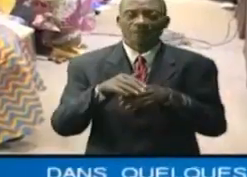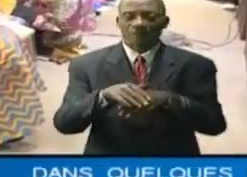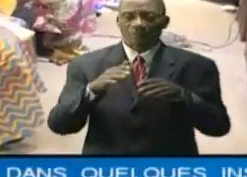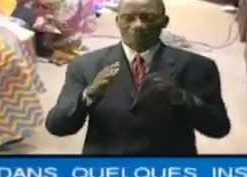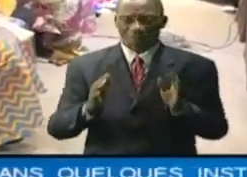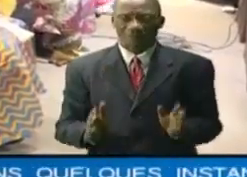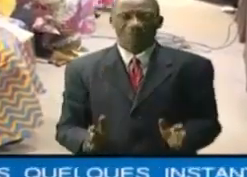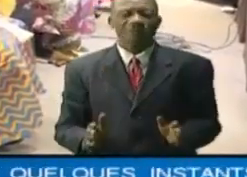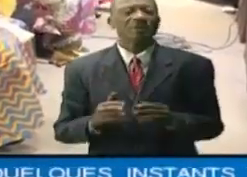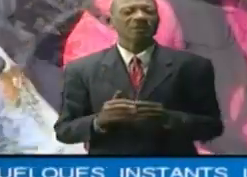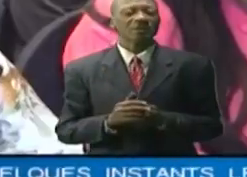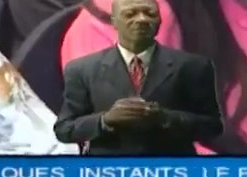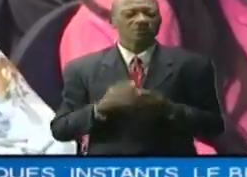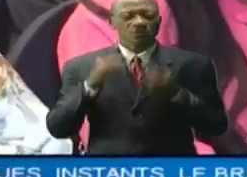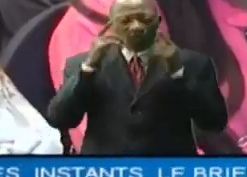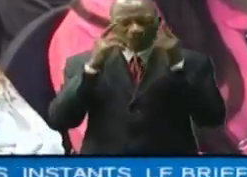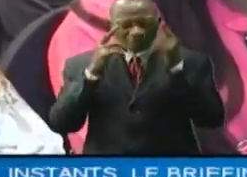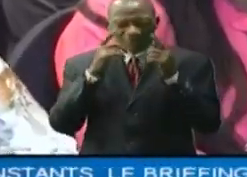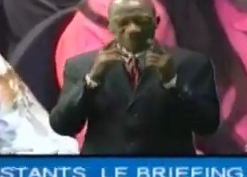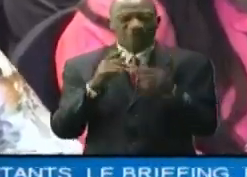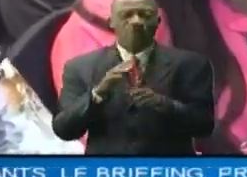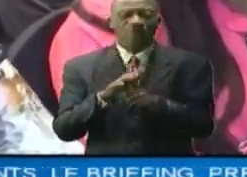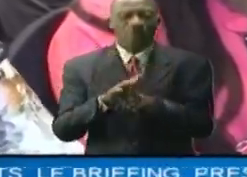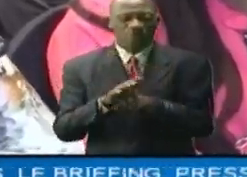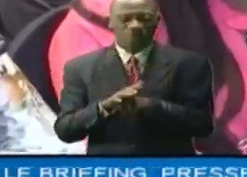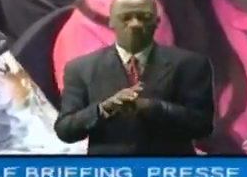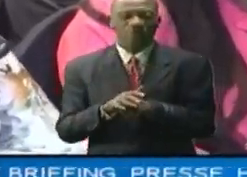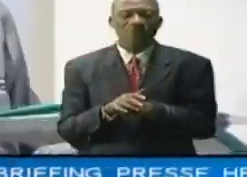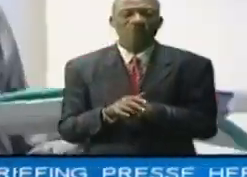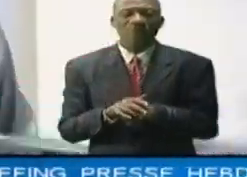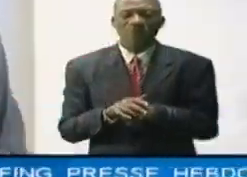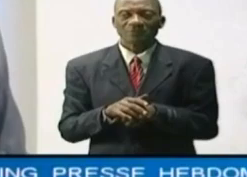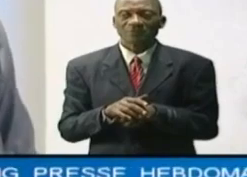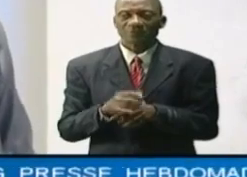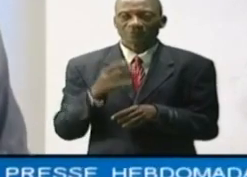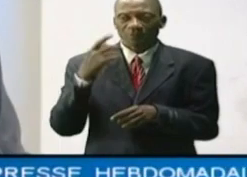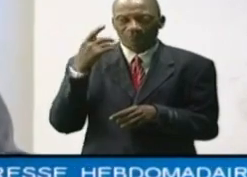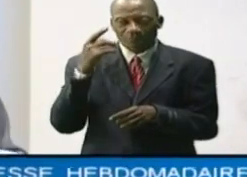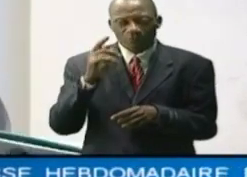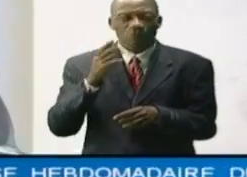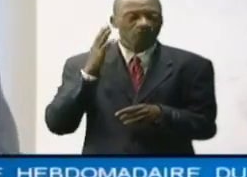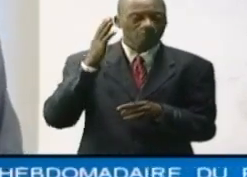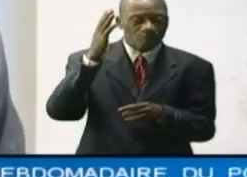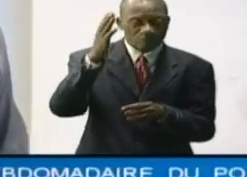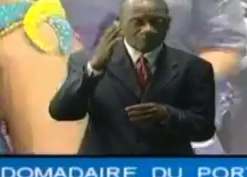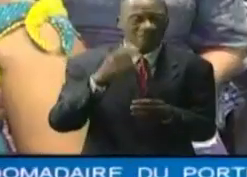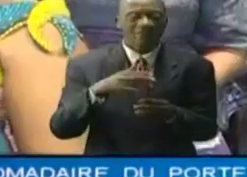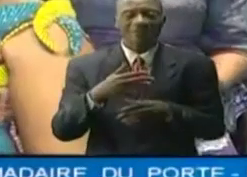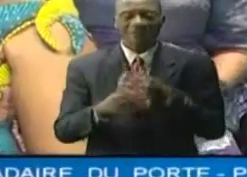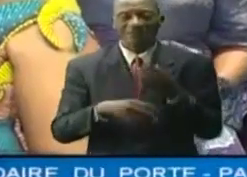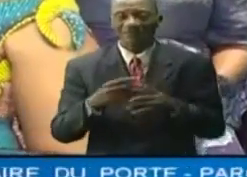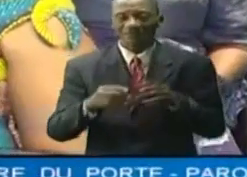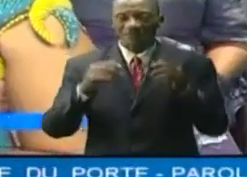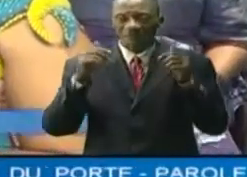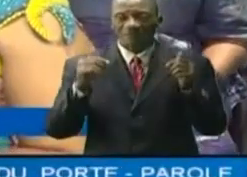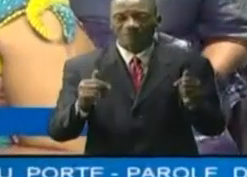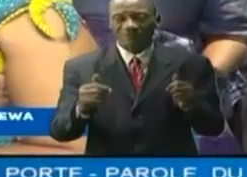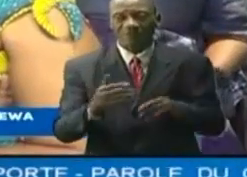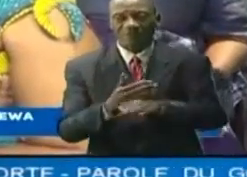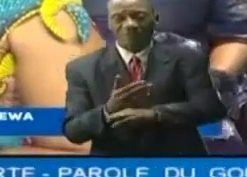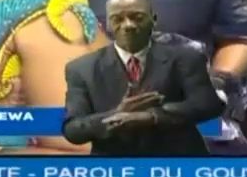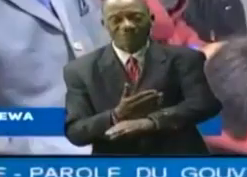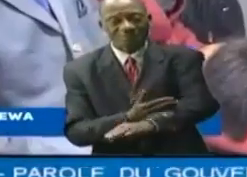à des critères de sélection avant le remplissage du formulaire d'inscription. Une commission de suivi sera mise en place pour les